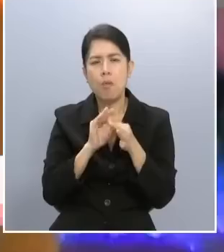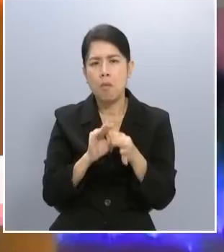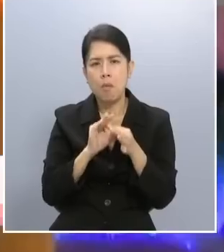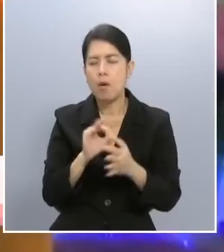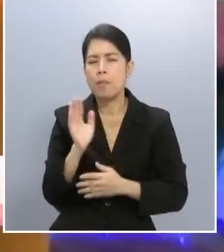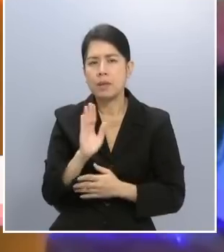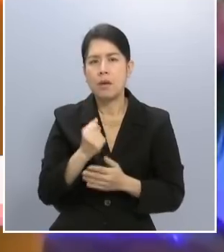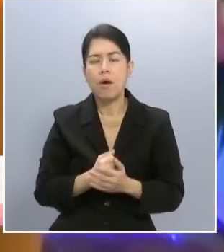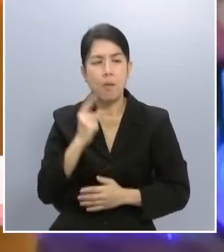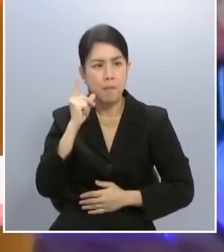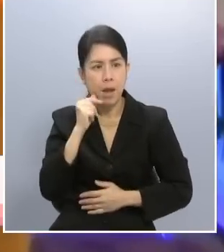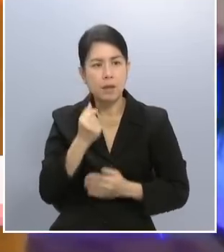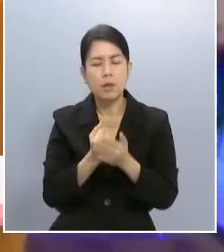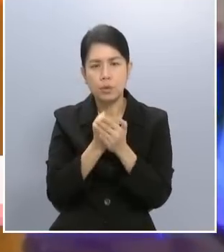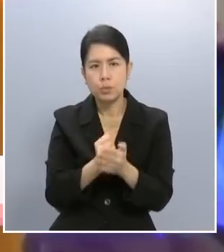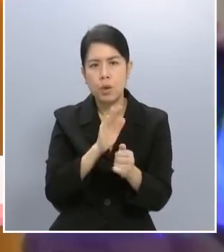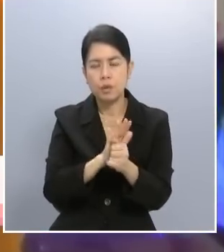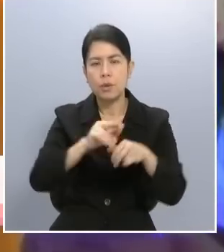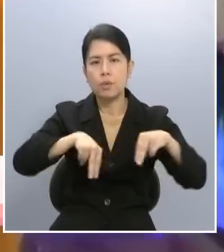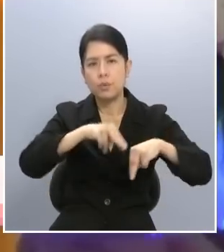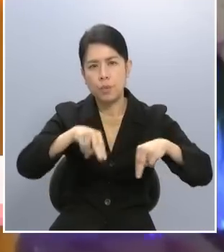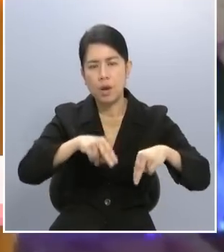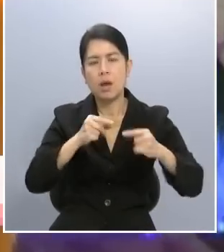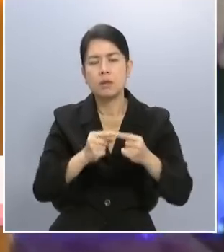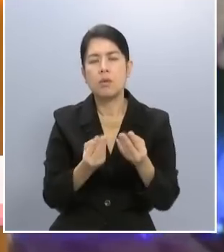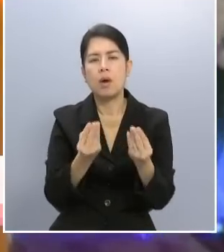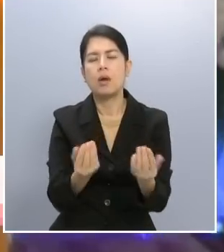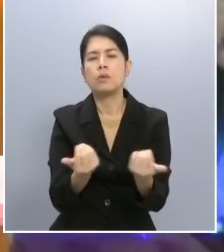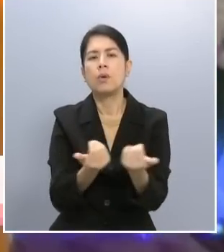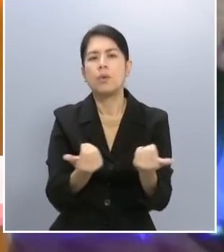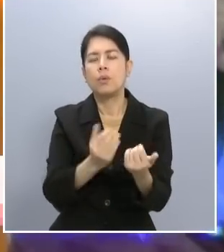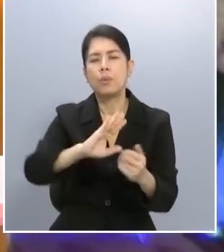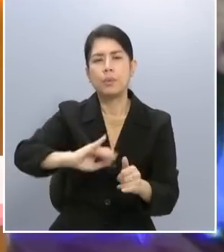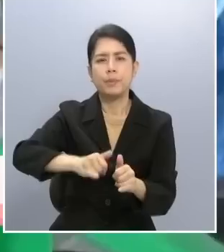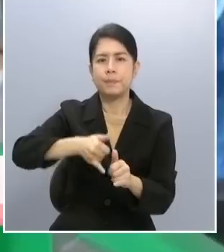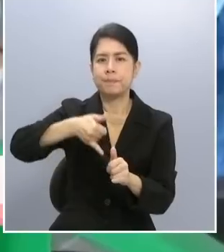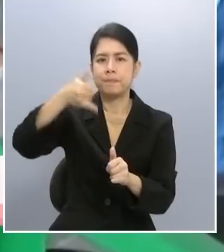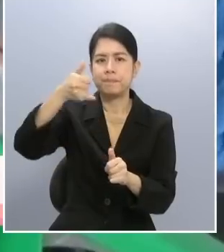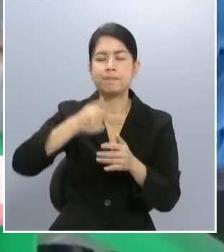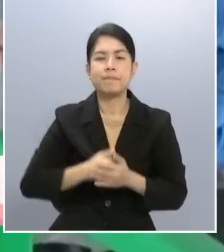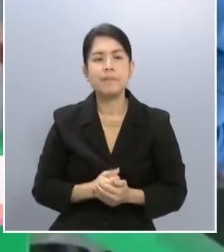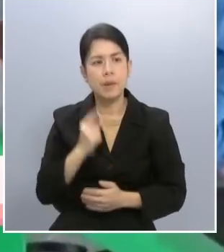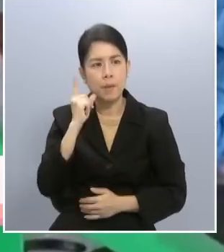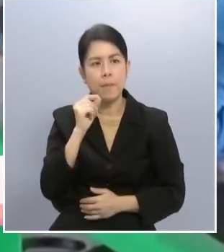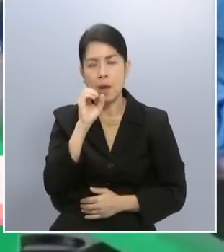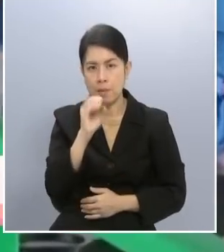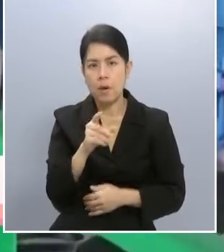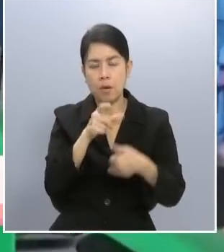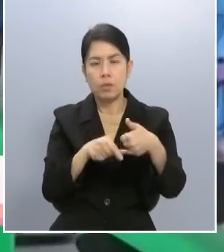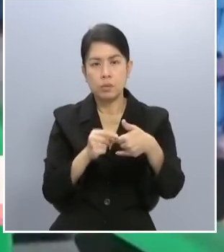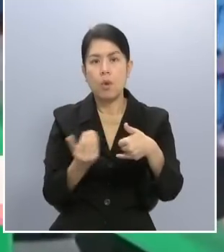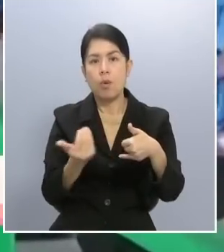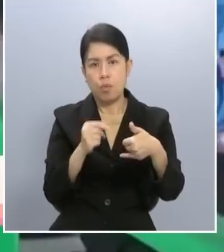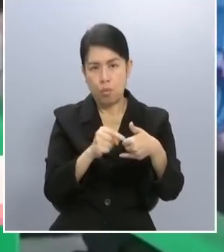ดูแลงานของลูกให้ดีที่สุดขอให้ลูกไปอยู่ในที่ๆดีๆแม่ยังบอกด้วยว่ากมลพรเป็นคนที่ชอบทำบุญ